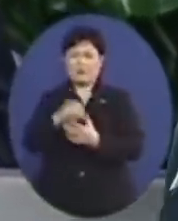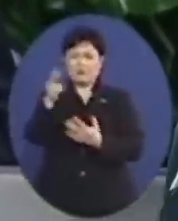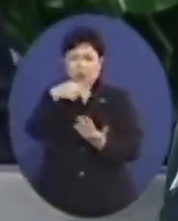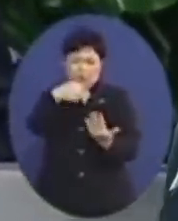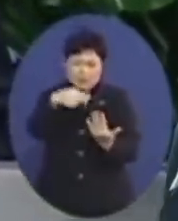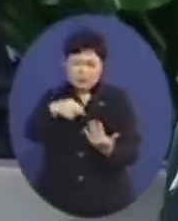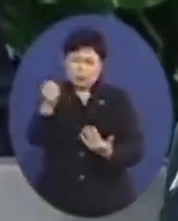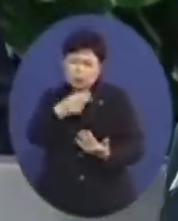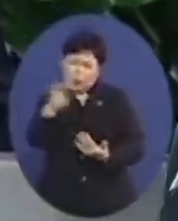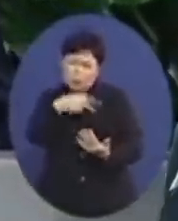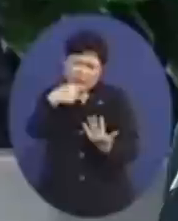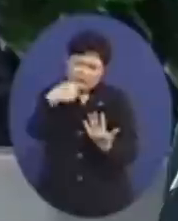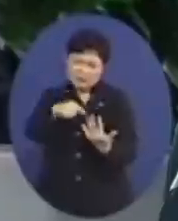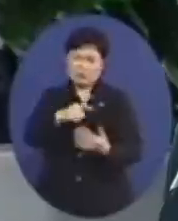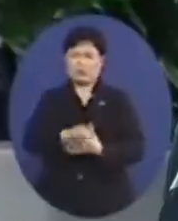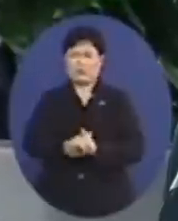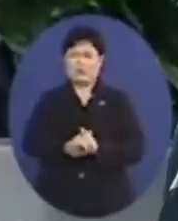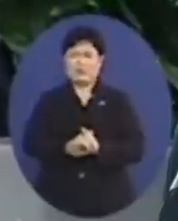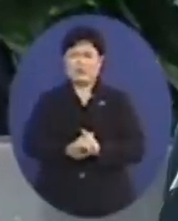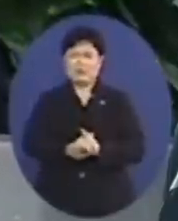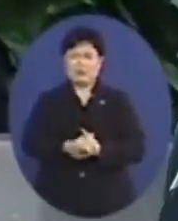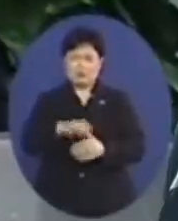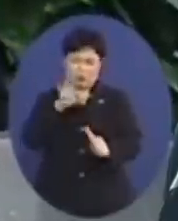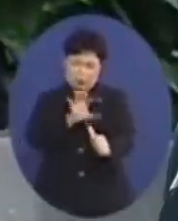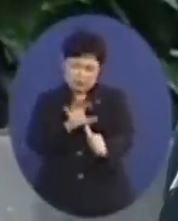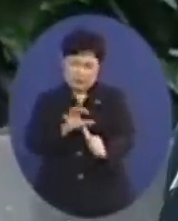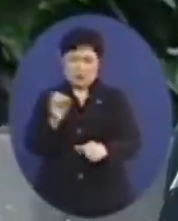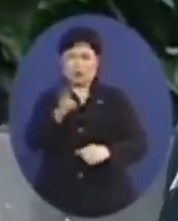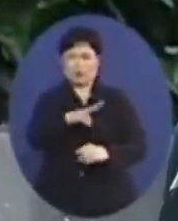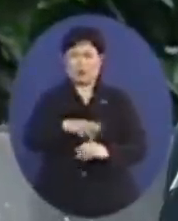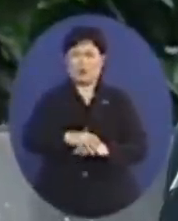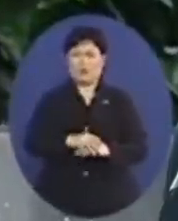가르치시고 또 가르치시고 꾸짖으시고